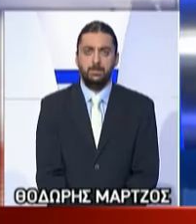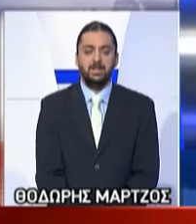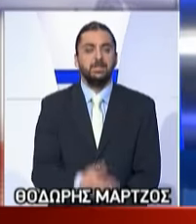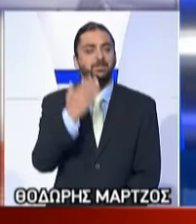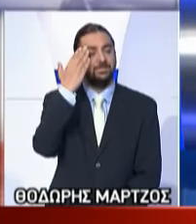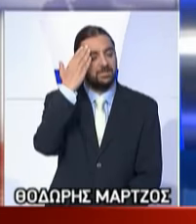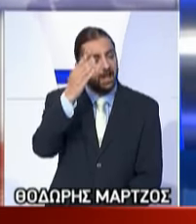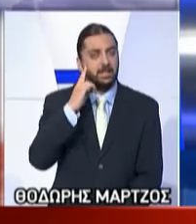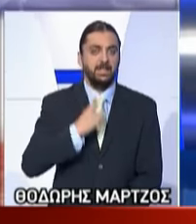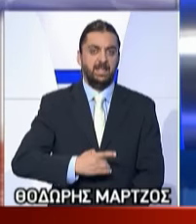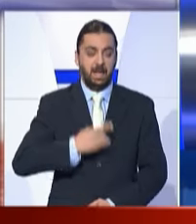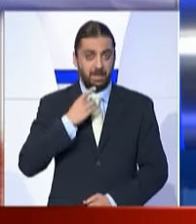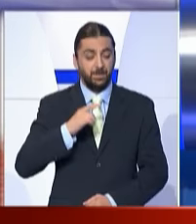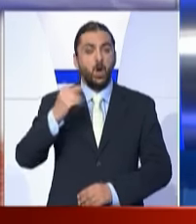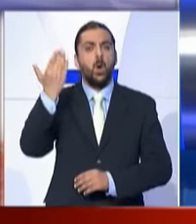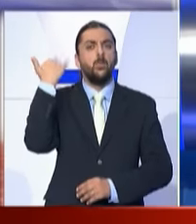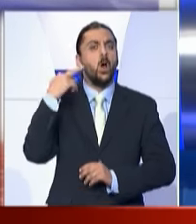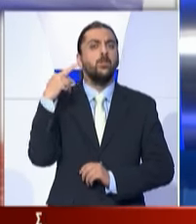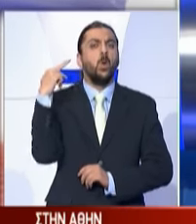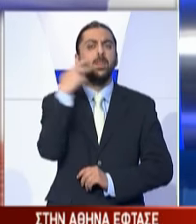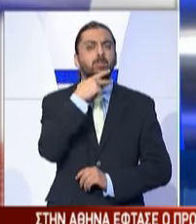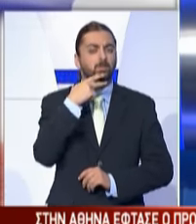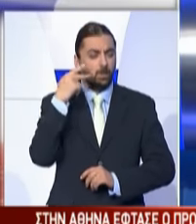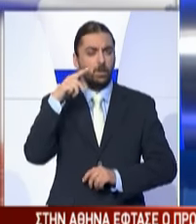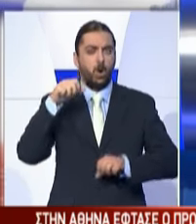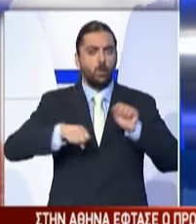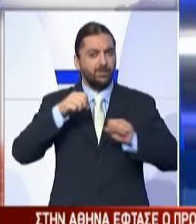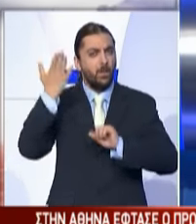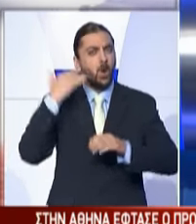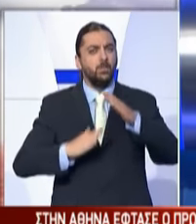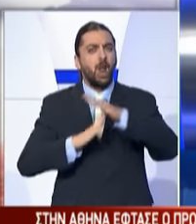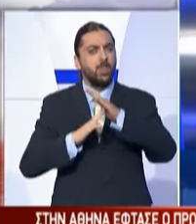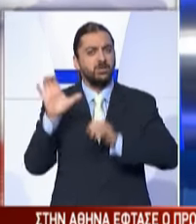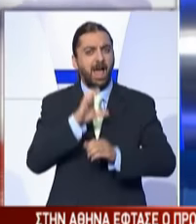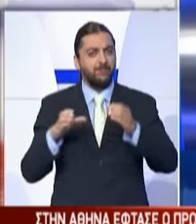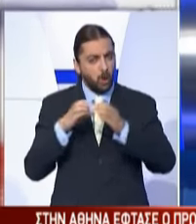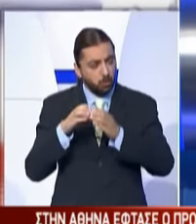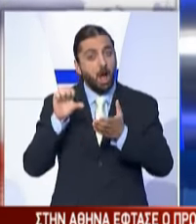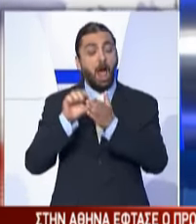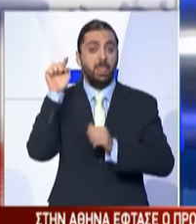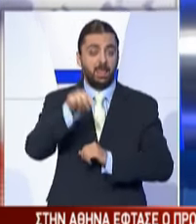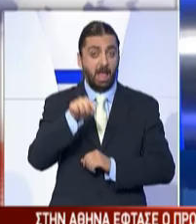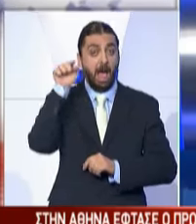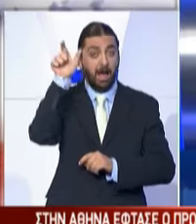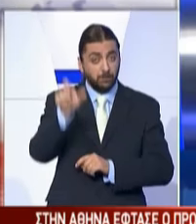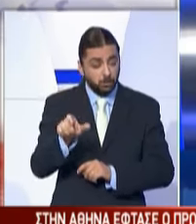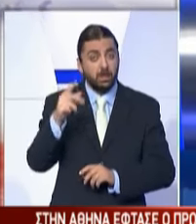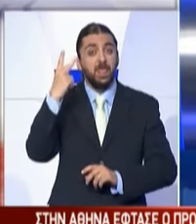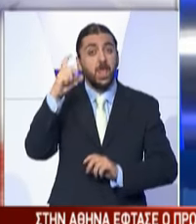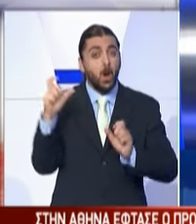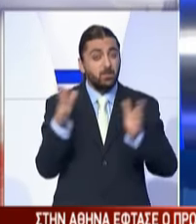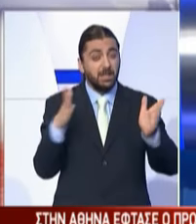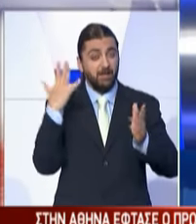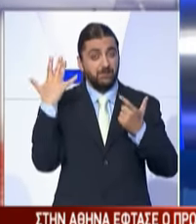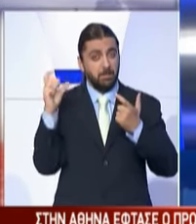Χαίρετε κυρίες και κύριοι, στην Αθήνα έφτασε σήμερα ο Πρωθυπουργός του Λουξεμβούργου, Ζαν-Κλοντ Γιούγκερ, για δεύτερη φορά μέσα σε 7 μήνες. Τον